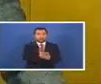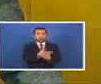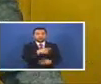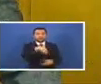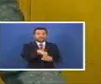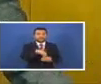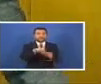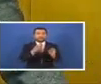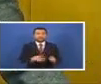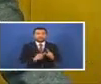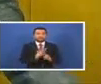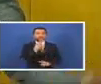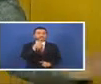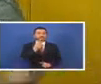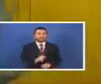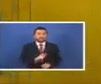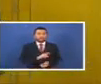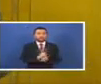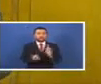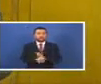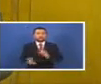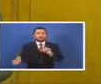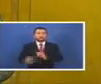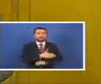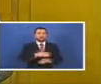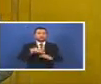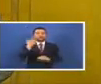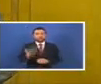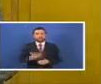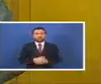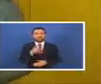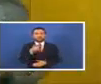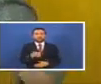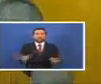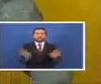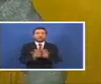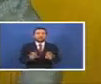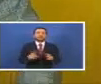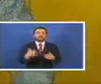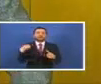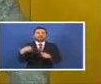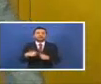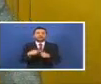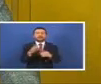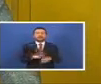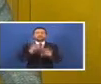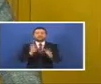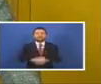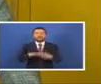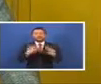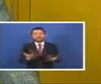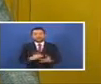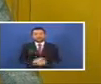için bariyeri kaldırdılar ve onları altından geçirdikten sonra o bariyeri tekrar indirdiler.